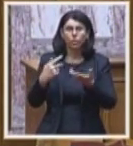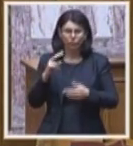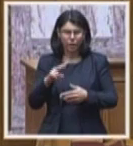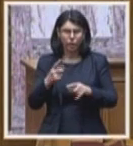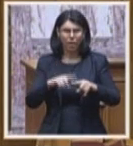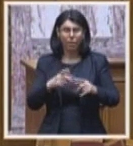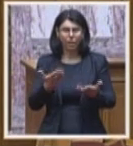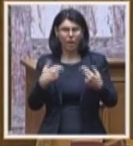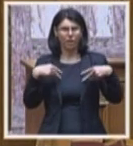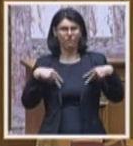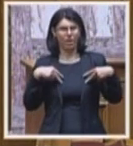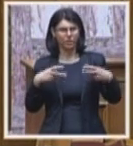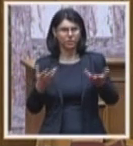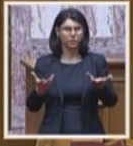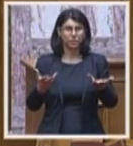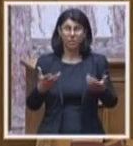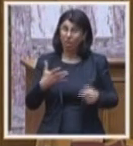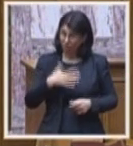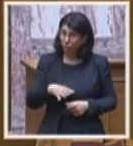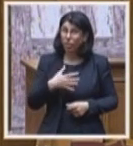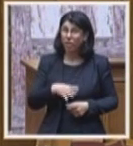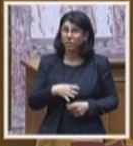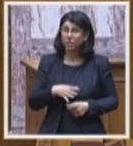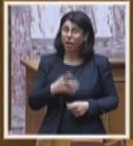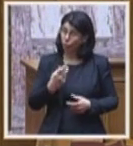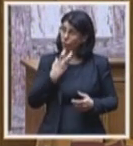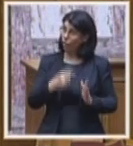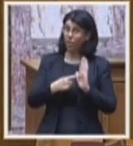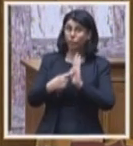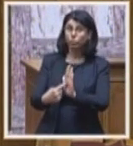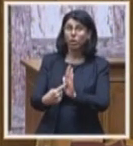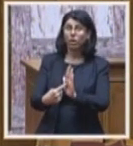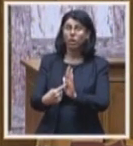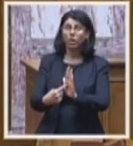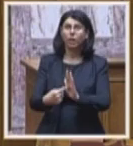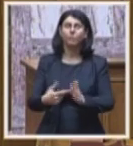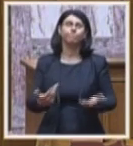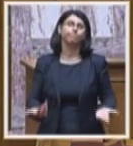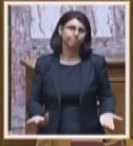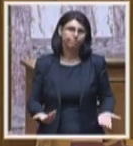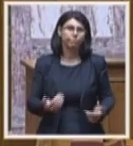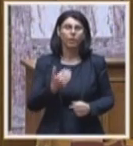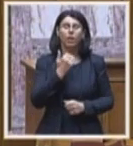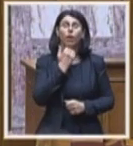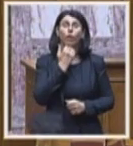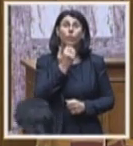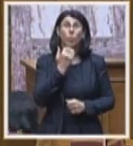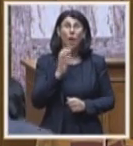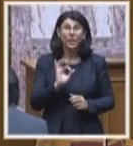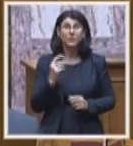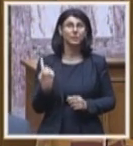ακυβέρνητη. Αυτό θέλαμε. Αυτό ήταν το σοβαρό. Δεν μπορούσε λοιπόν μέσα σε αυτές τις